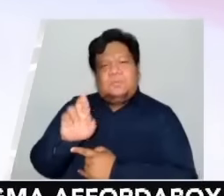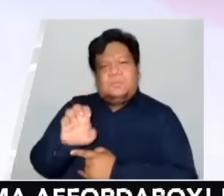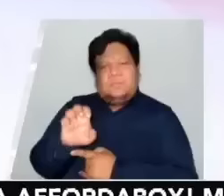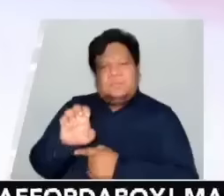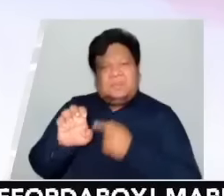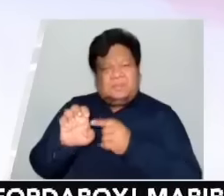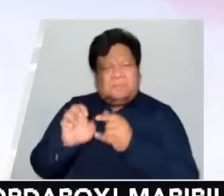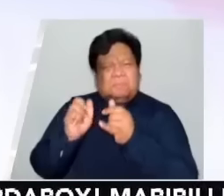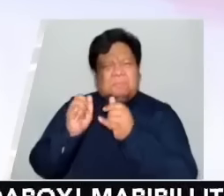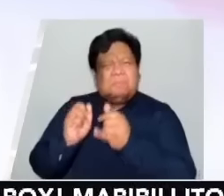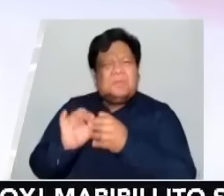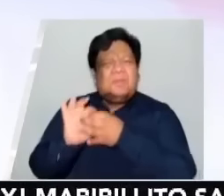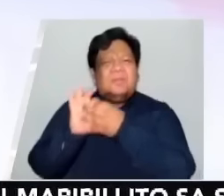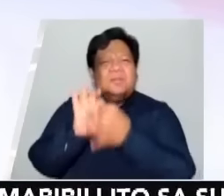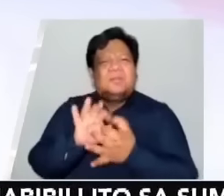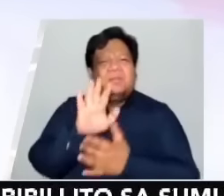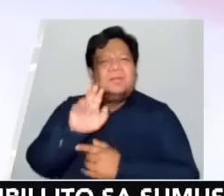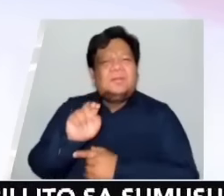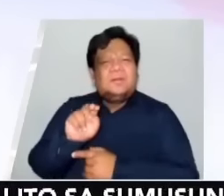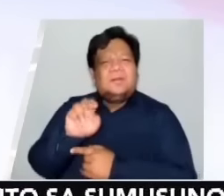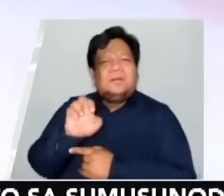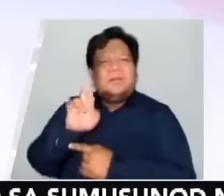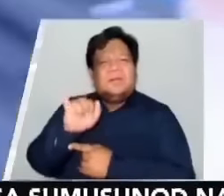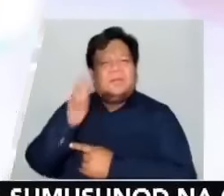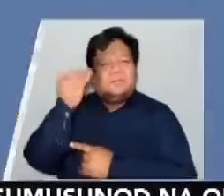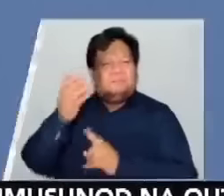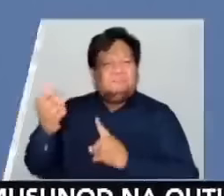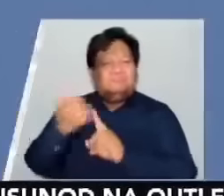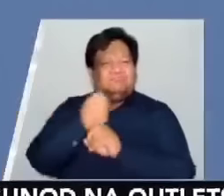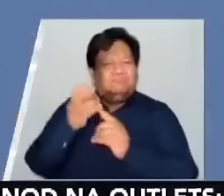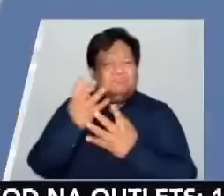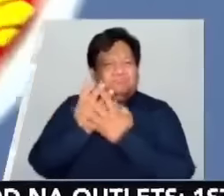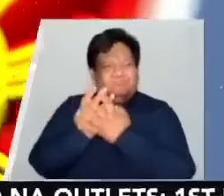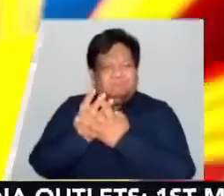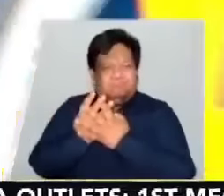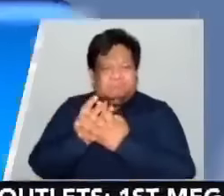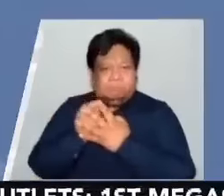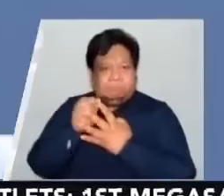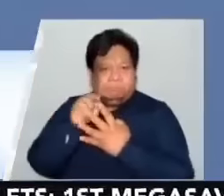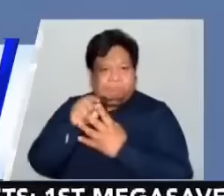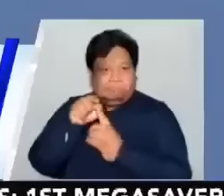kanyang kaso bukas. May report si Mav Gonzalez.